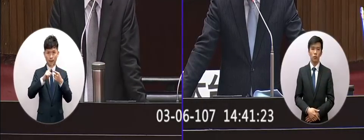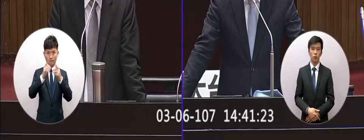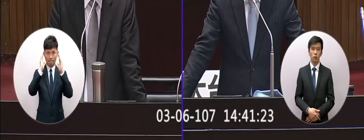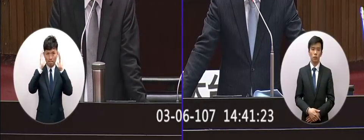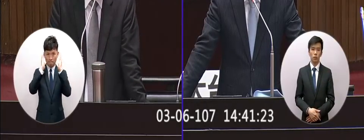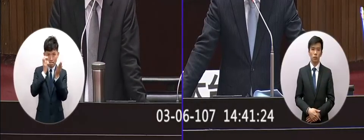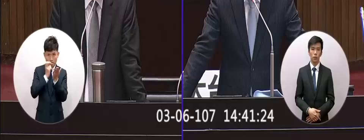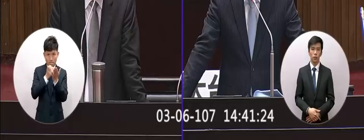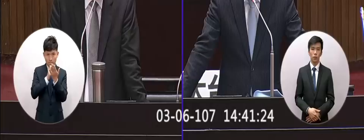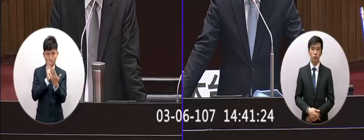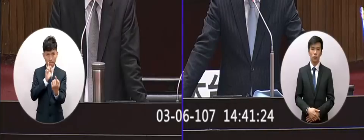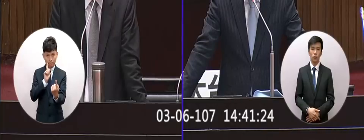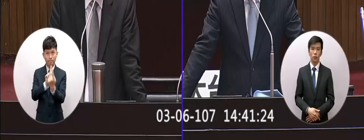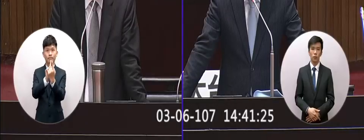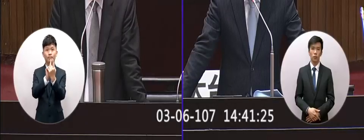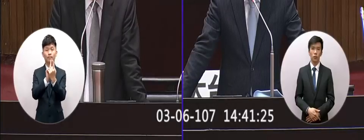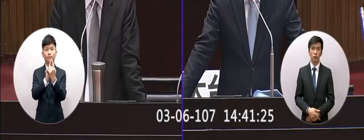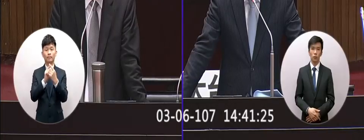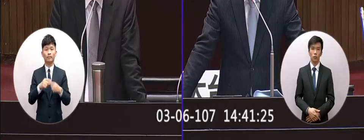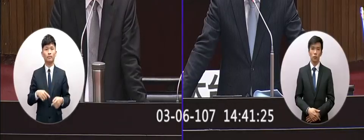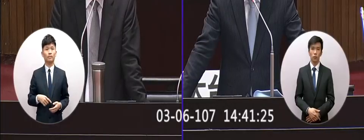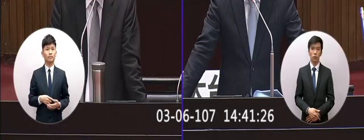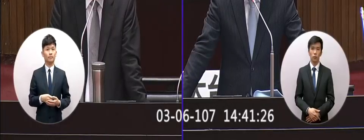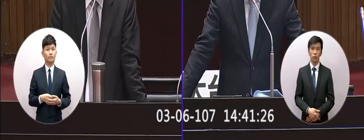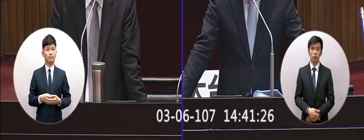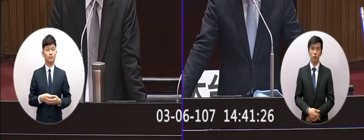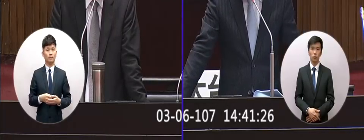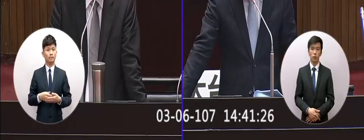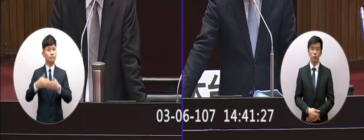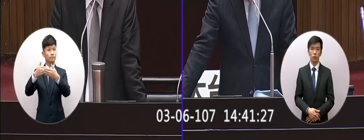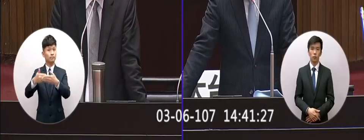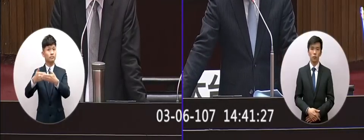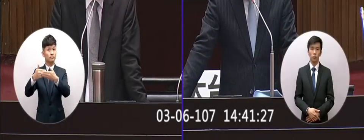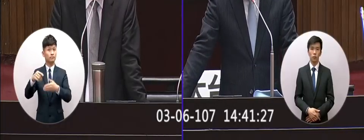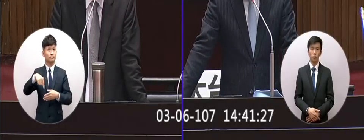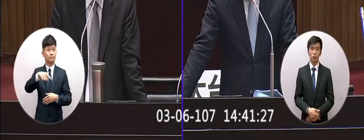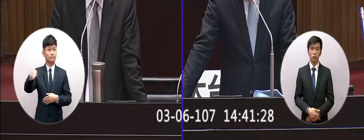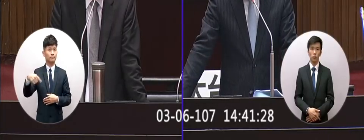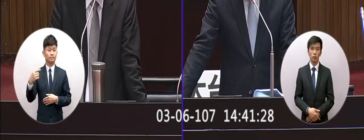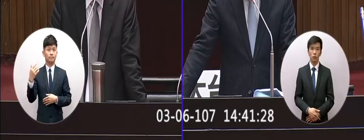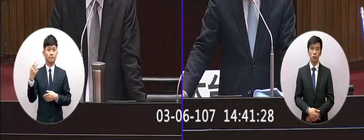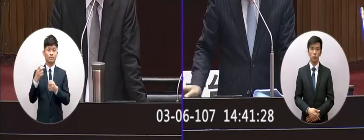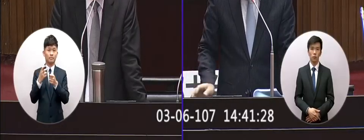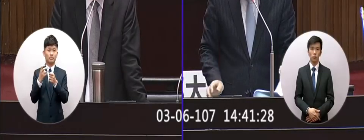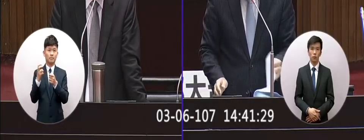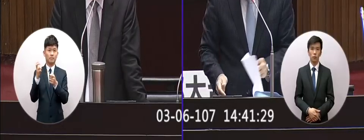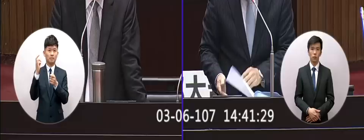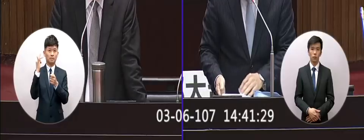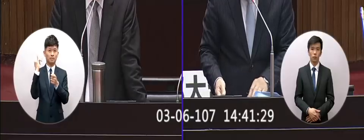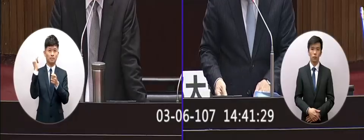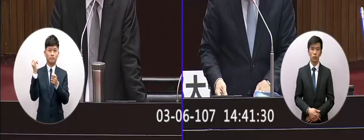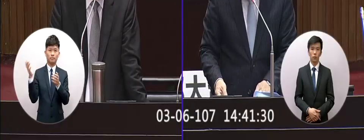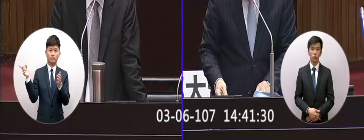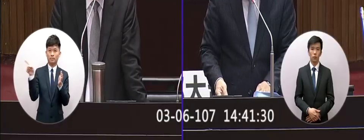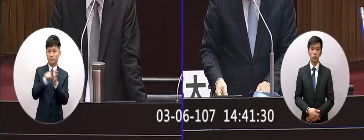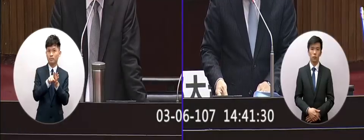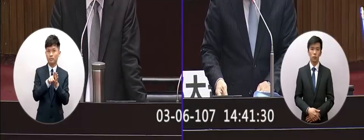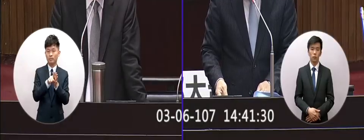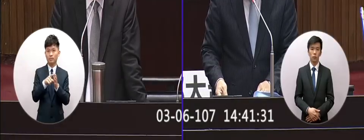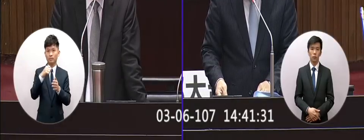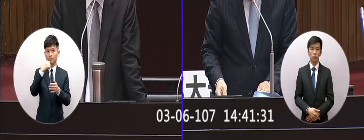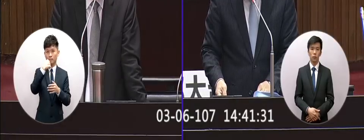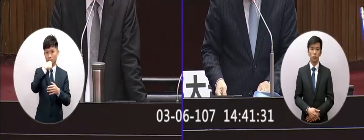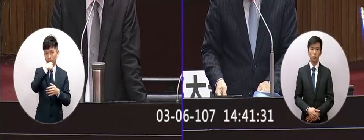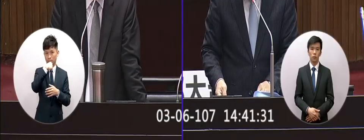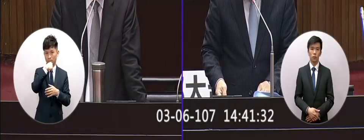对。 对。 那固然，我们一方面知道，中国过去20-30年来，因为受惠于台湾的资